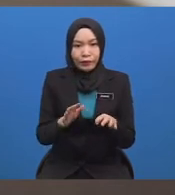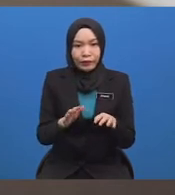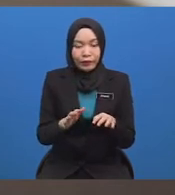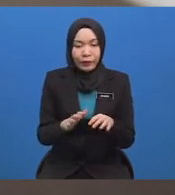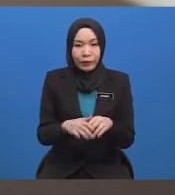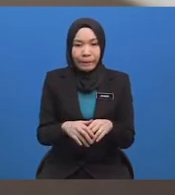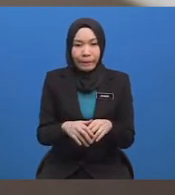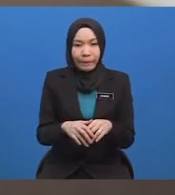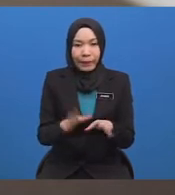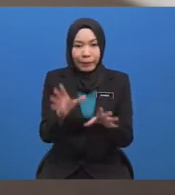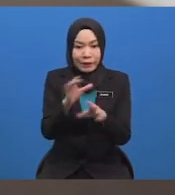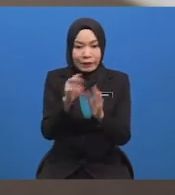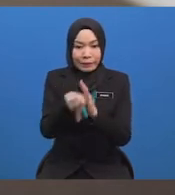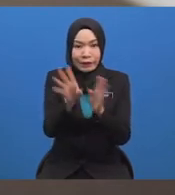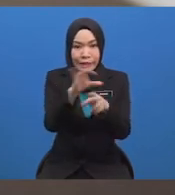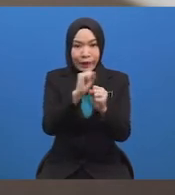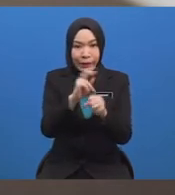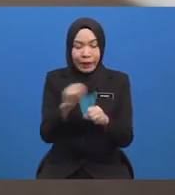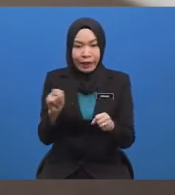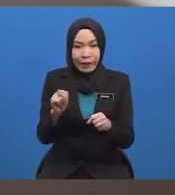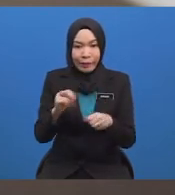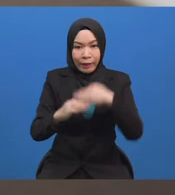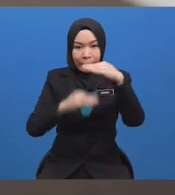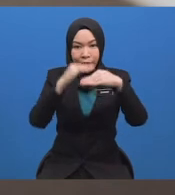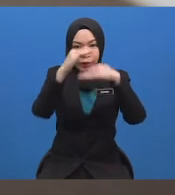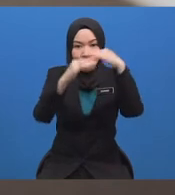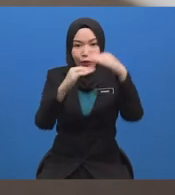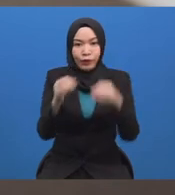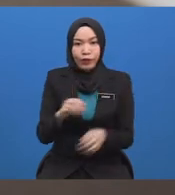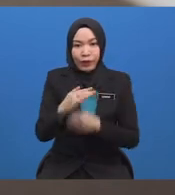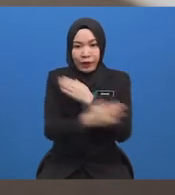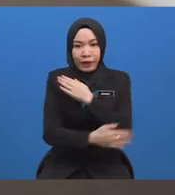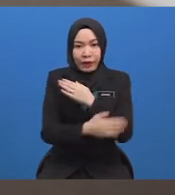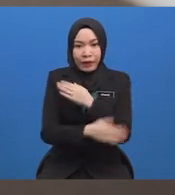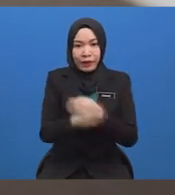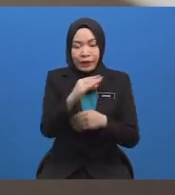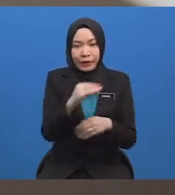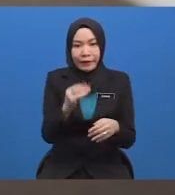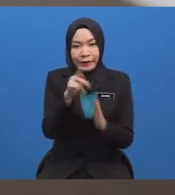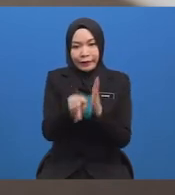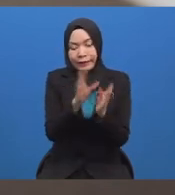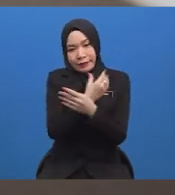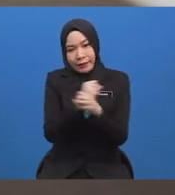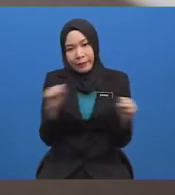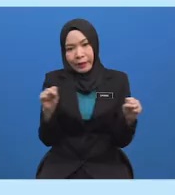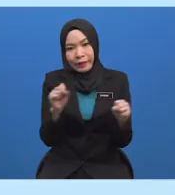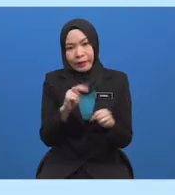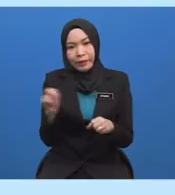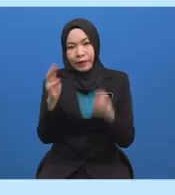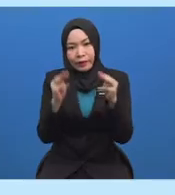penerokan sumber untuk menjamin keselamatan manusia dan kelestarian alam